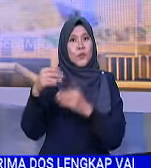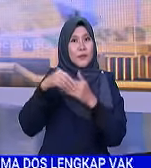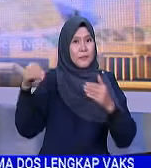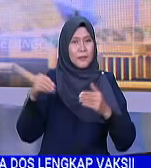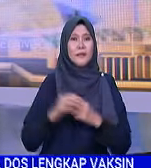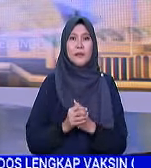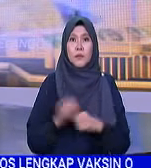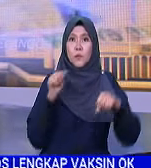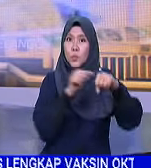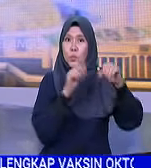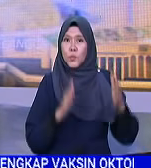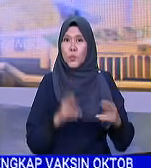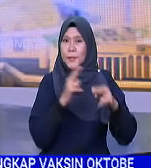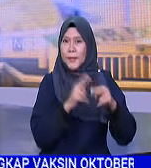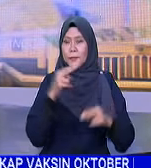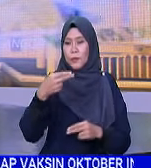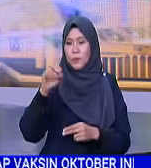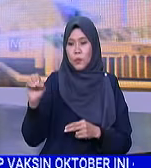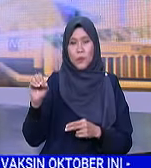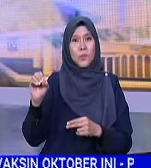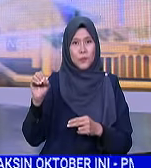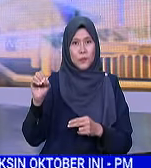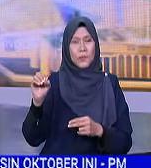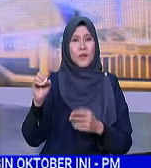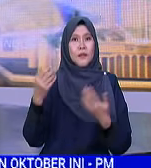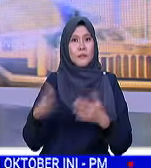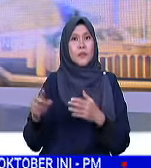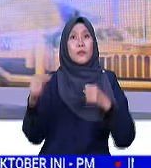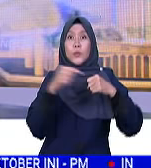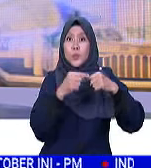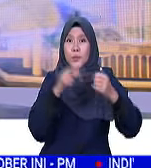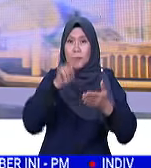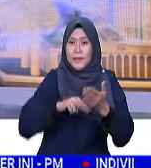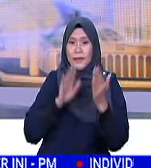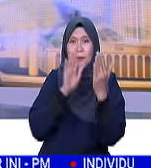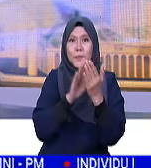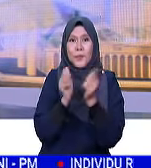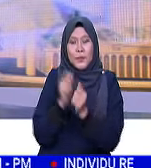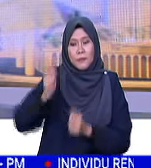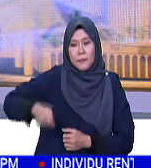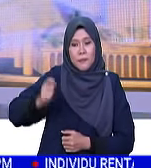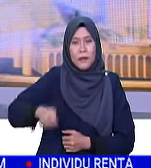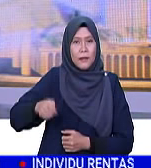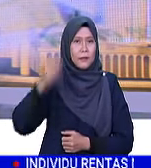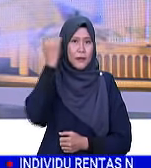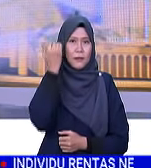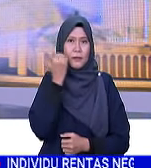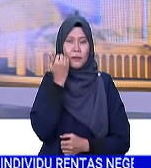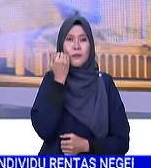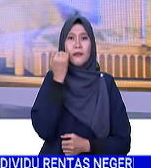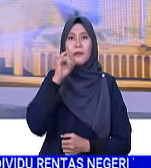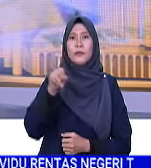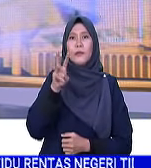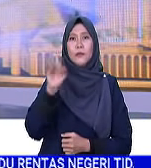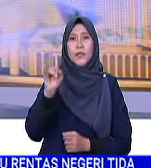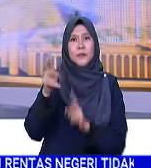RM1 juta. Tertuduh Ho Chung Guan membuat pengakuan itu selepas pertuduhan dibacakan di hadapan Majistret Aziana Azib di Mahkamah